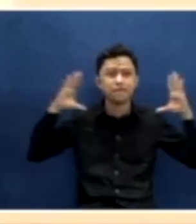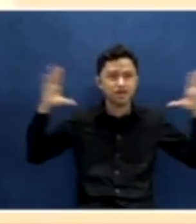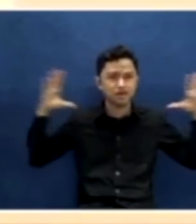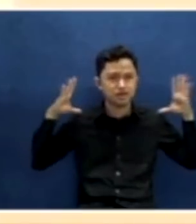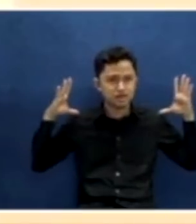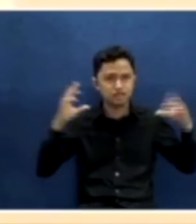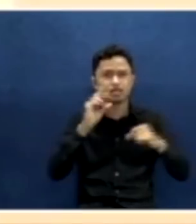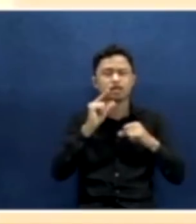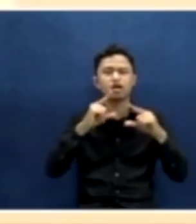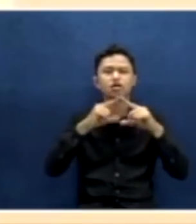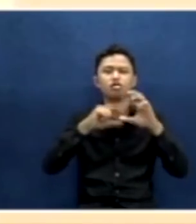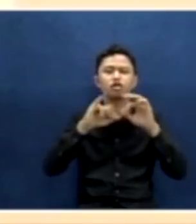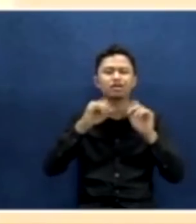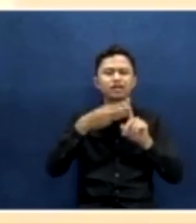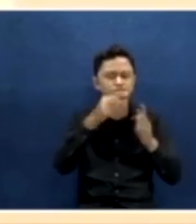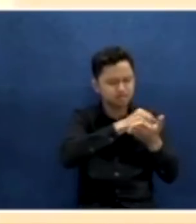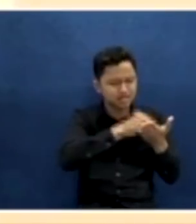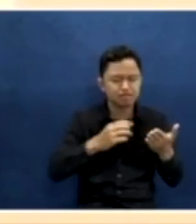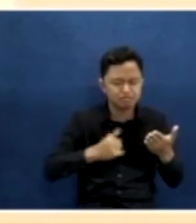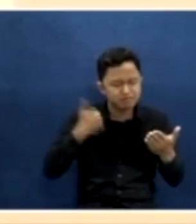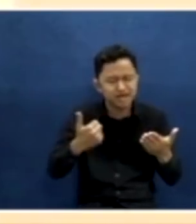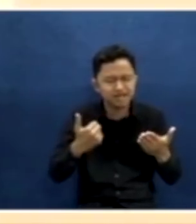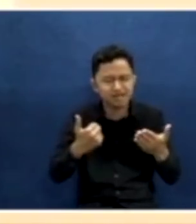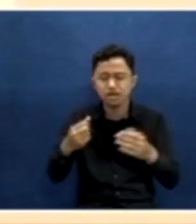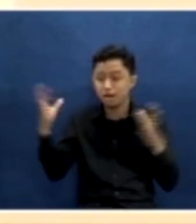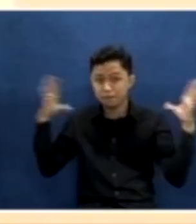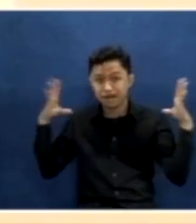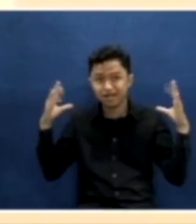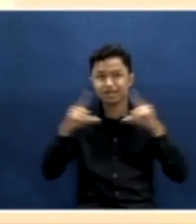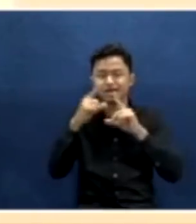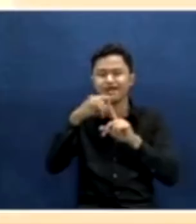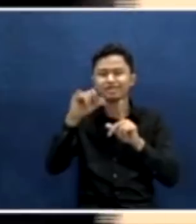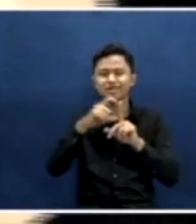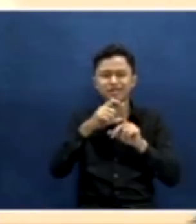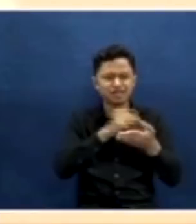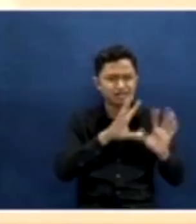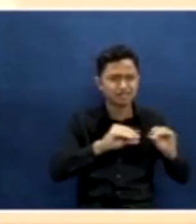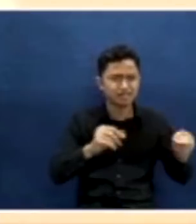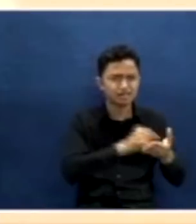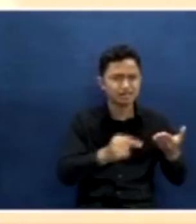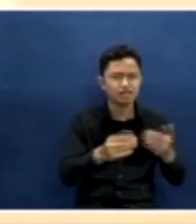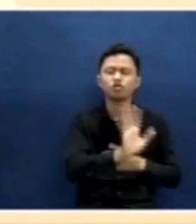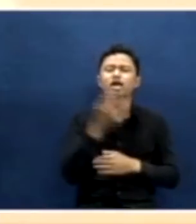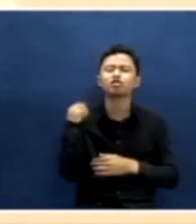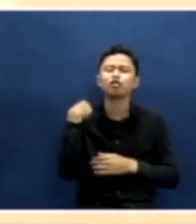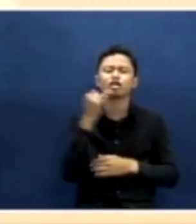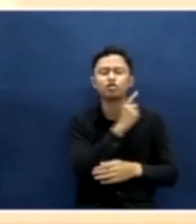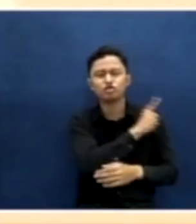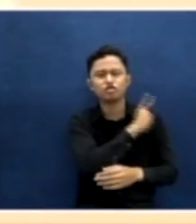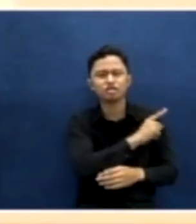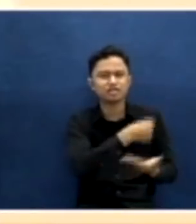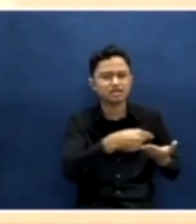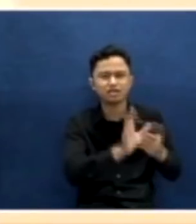mencatat amalan kami dan jadikanlah malaikat atlet itu tidak memiliki pekerjaan ketika tidak mendapatkan keburukan kami ya Allah jangan engkau